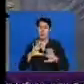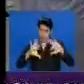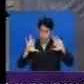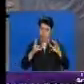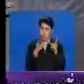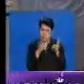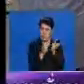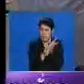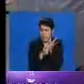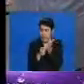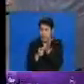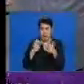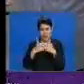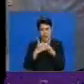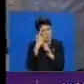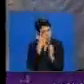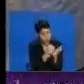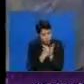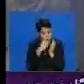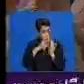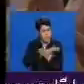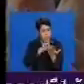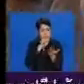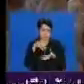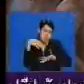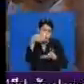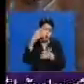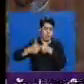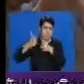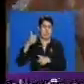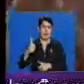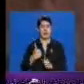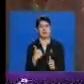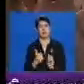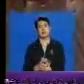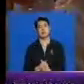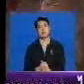องหาวิธีแก้ปัญหาเพื่อการส่งออกไก่ของไทยนั้นสามารถแข่งขันได้ค่ะ